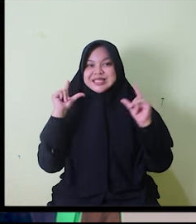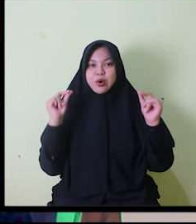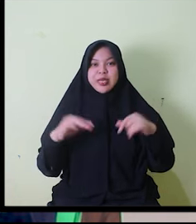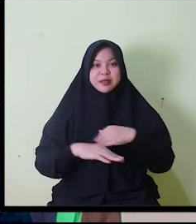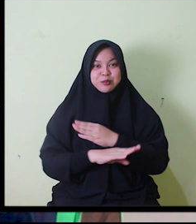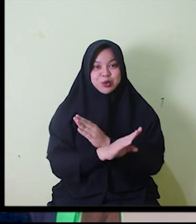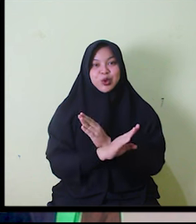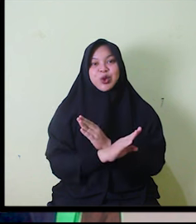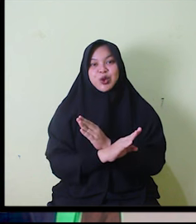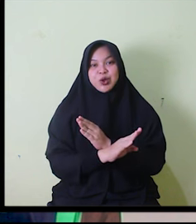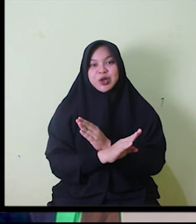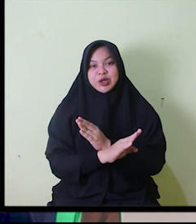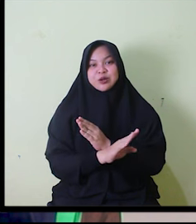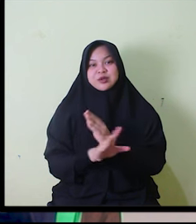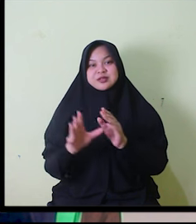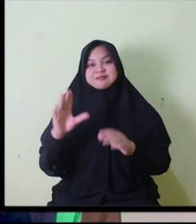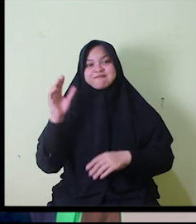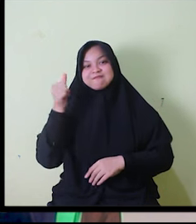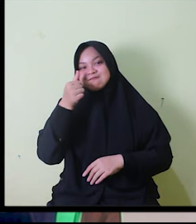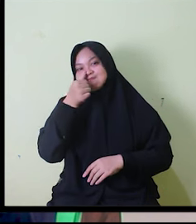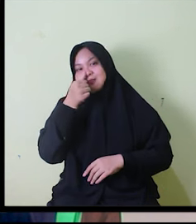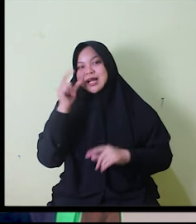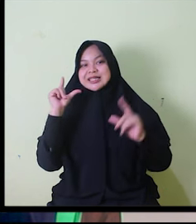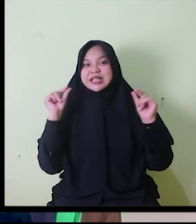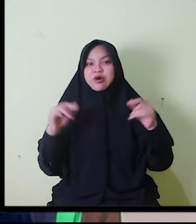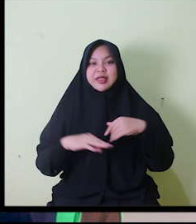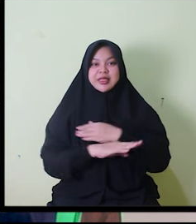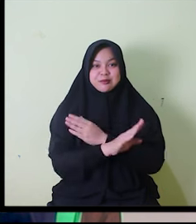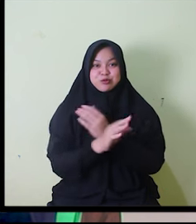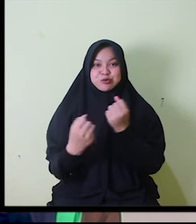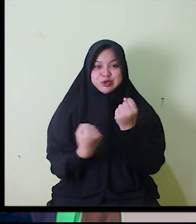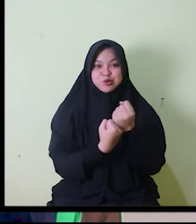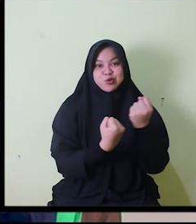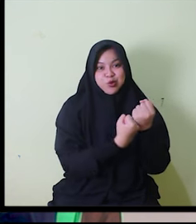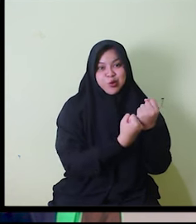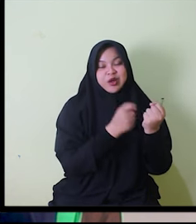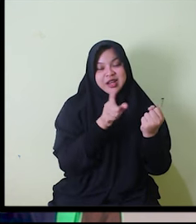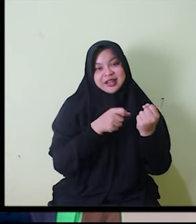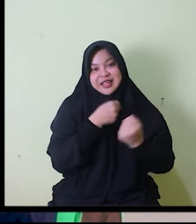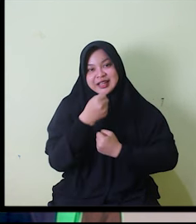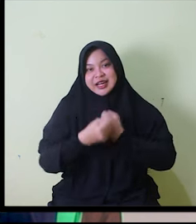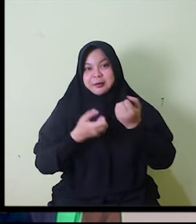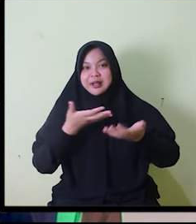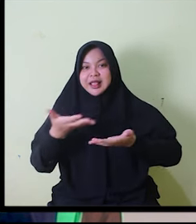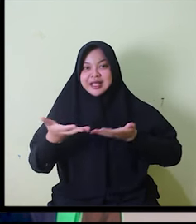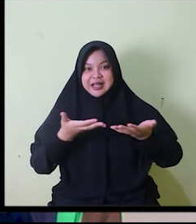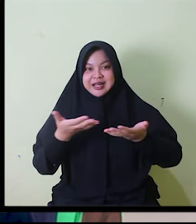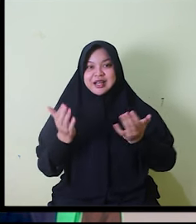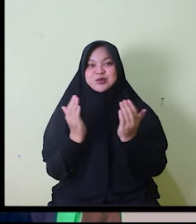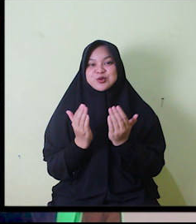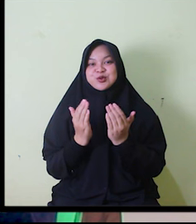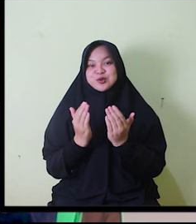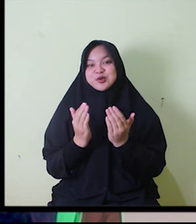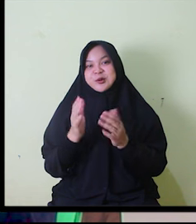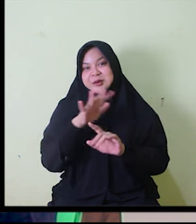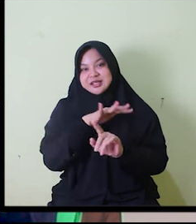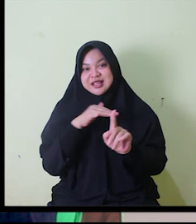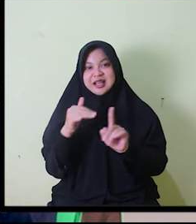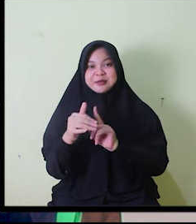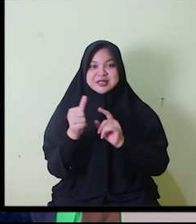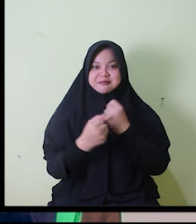ini ee memang melayani jadi E syukur-syukur itu bisa dilayani oleh masyarakat itu sendiri Bahkan